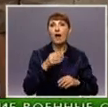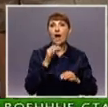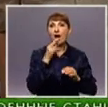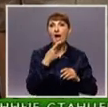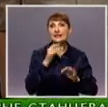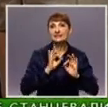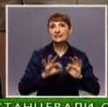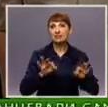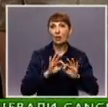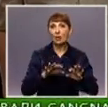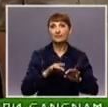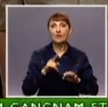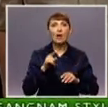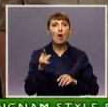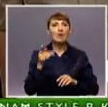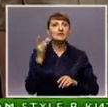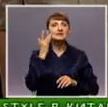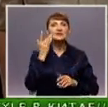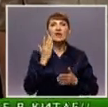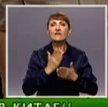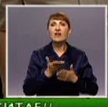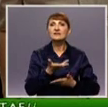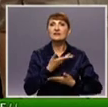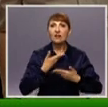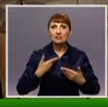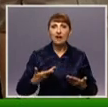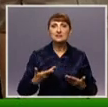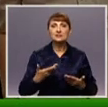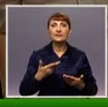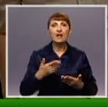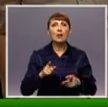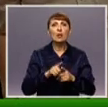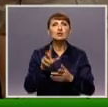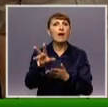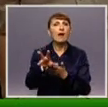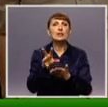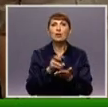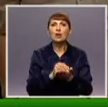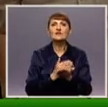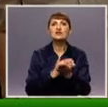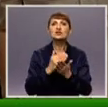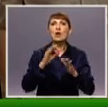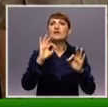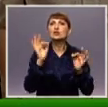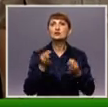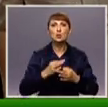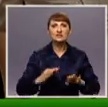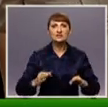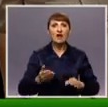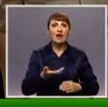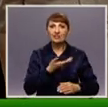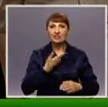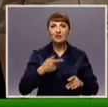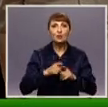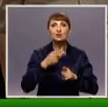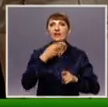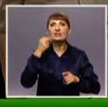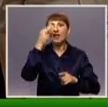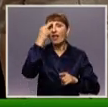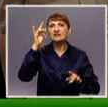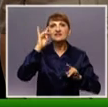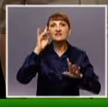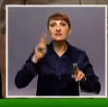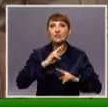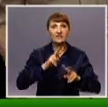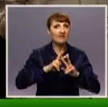Ермек Бекмухамедович всегда являлся для нас, является для нас эталоном высокого искусства. Это наш Паваротти, казахстанский